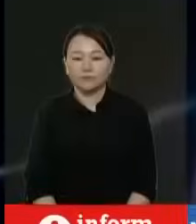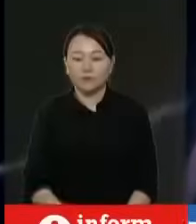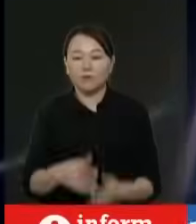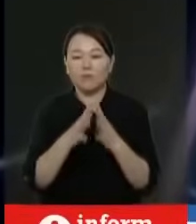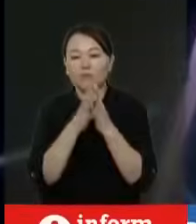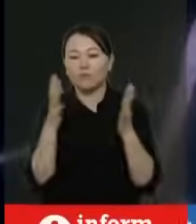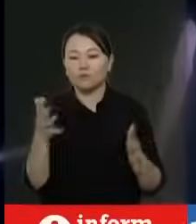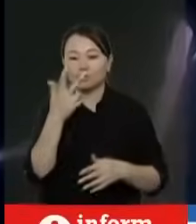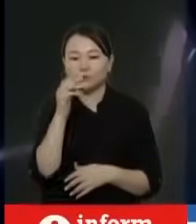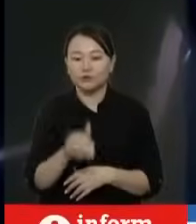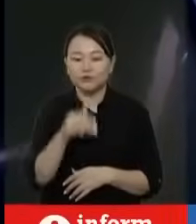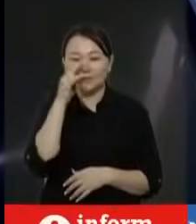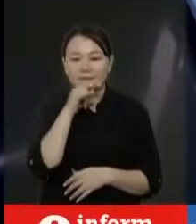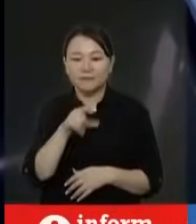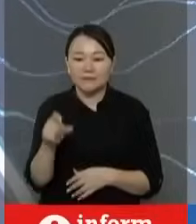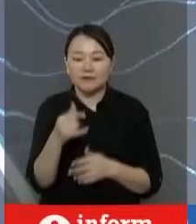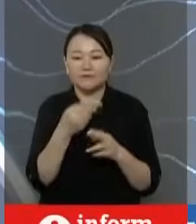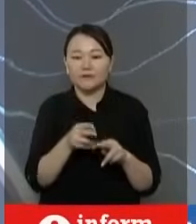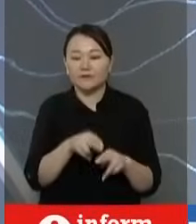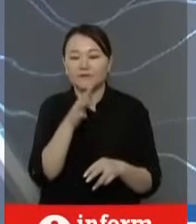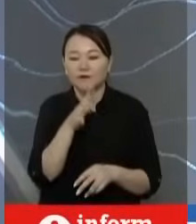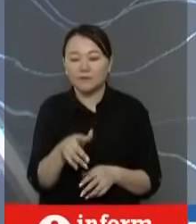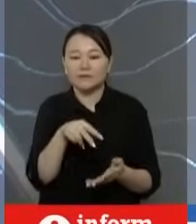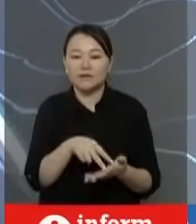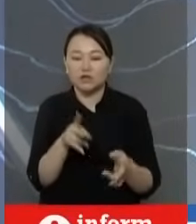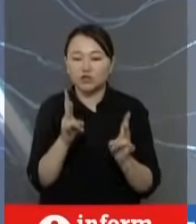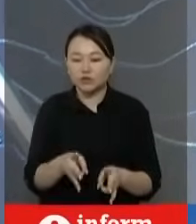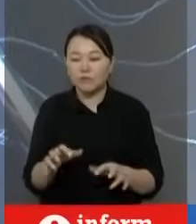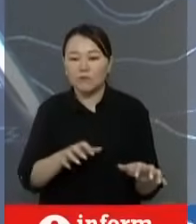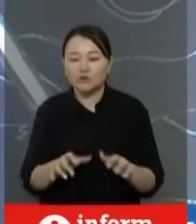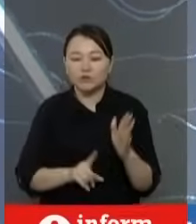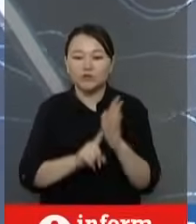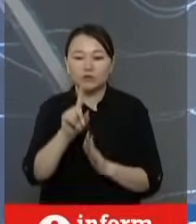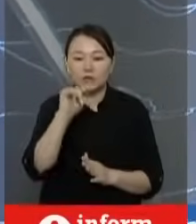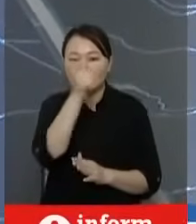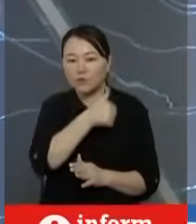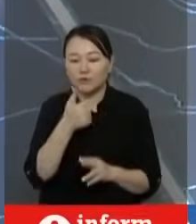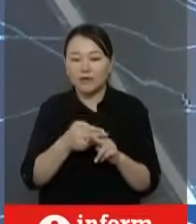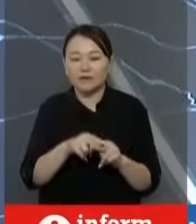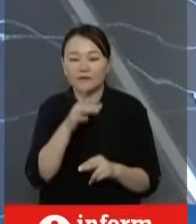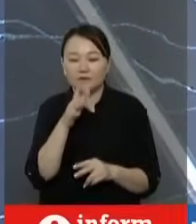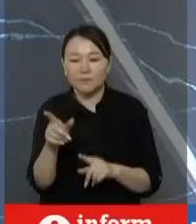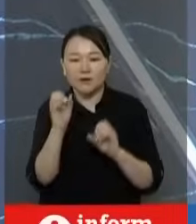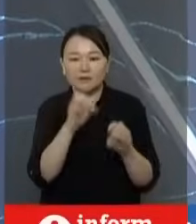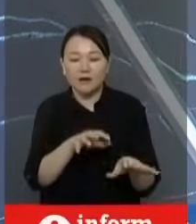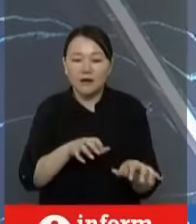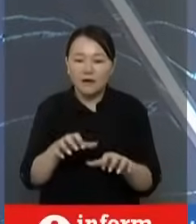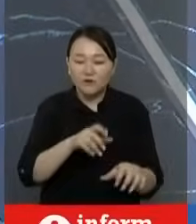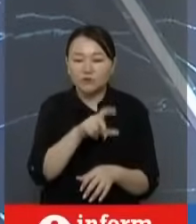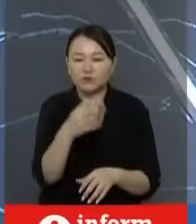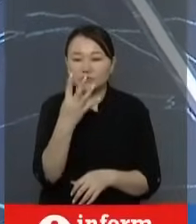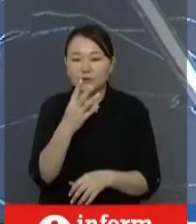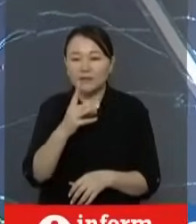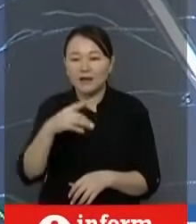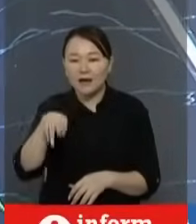Больше 3000 казахстанцев тем временем стали жертвами мошенников с начала года. За это время они отдали аферистам 4